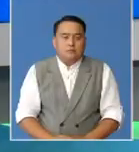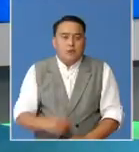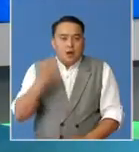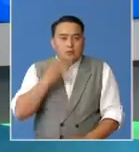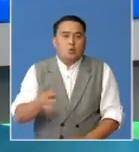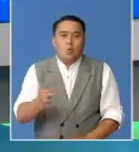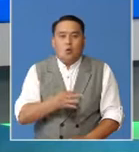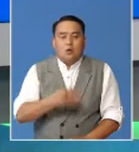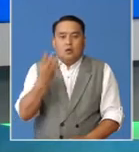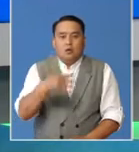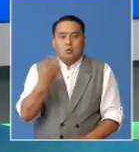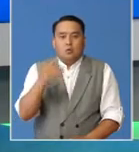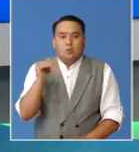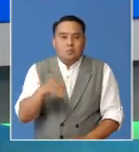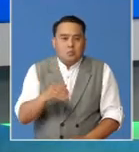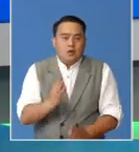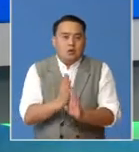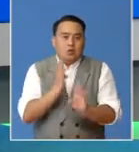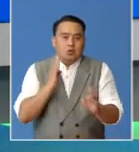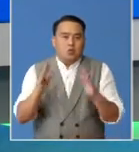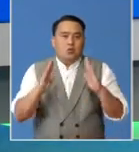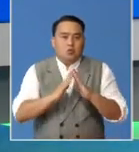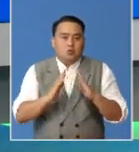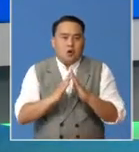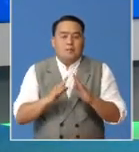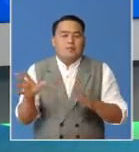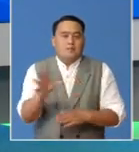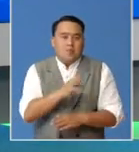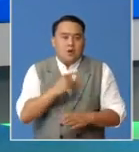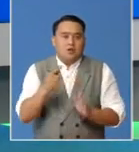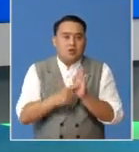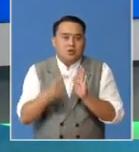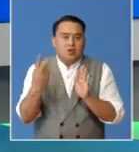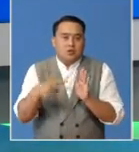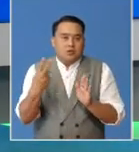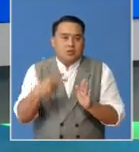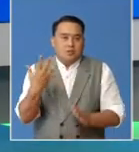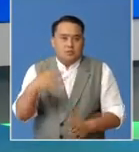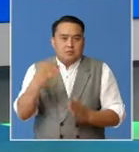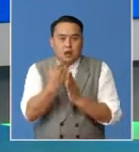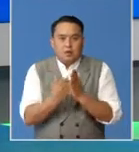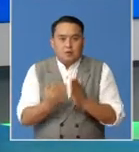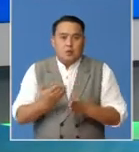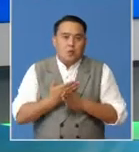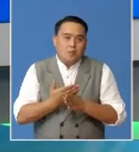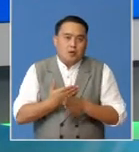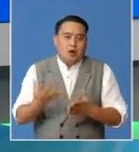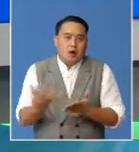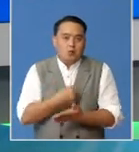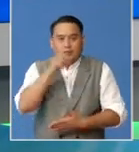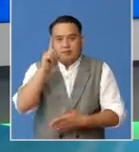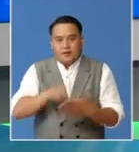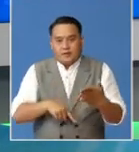Алматы облысында 44 мың адам баспана кезегінде тұр. Үйсіз күйсіз жүргендердің көбі 7-20-25 бағдарламасы арқылы пәтер алудан